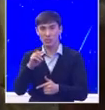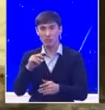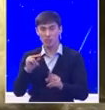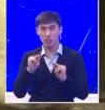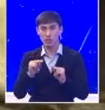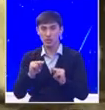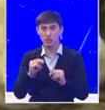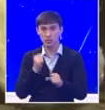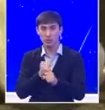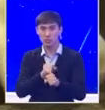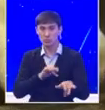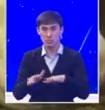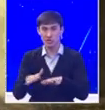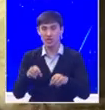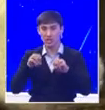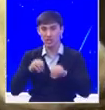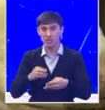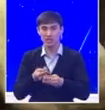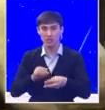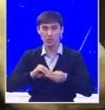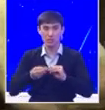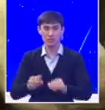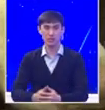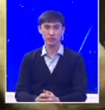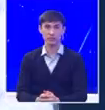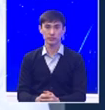и пообещала принять меры для решения этой проблемы.